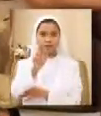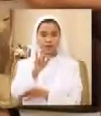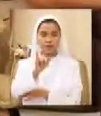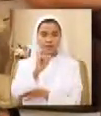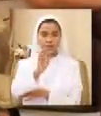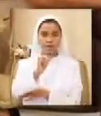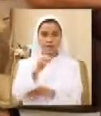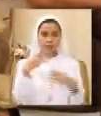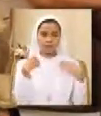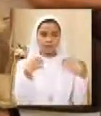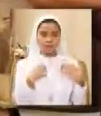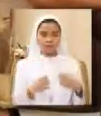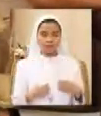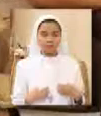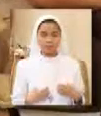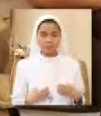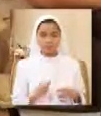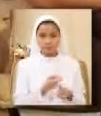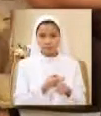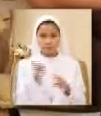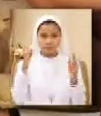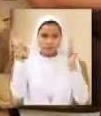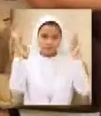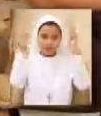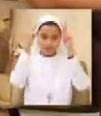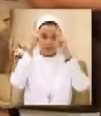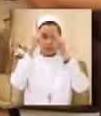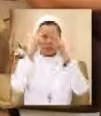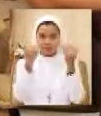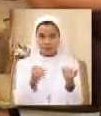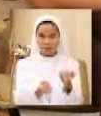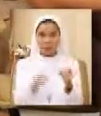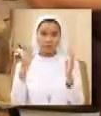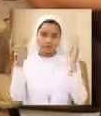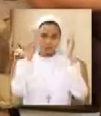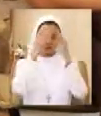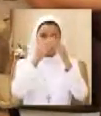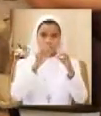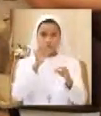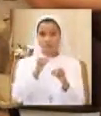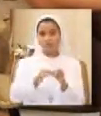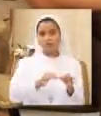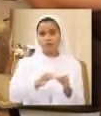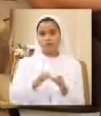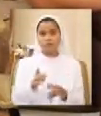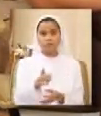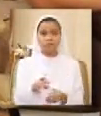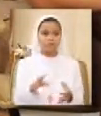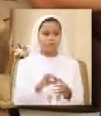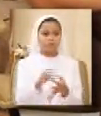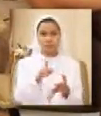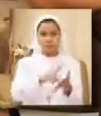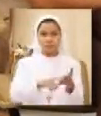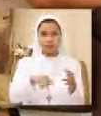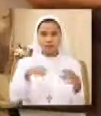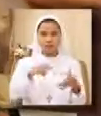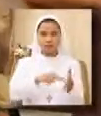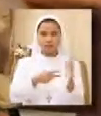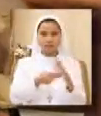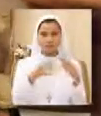Mag-i-explain ngayon si Bishop sa ate, sa lahat ng ating mga tagapanood kung ano po ang pallium. Alam niyo po sa grasya ng Diyos at